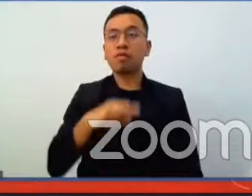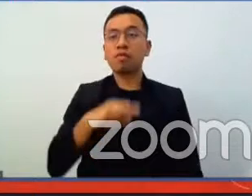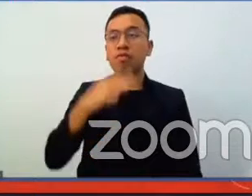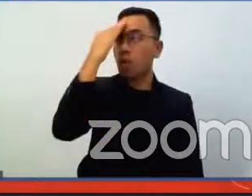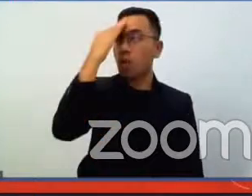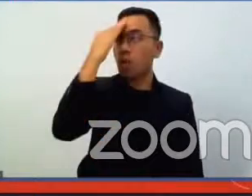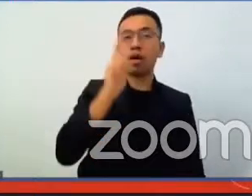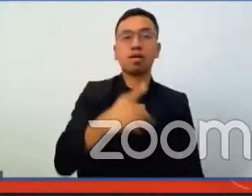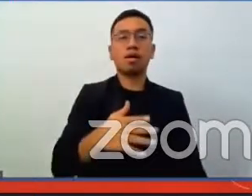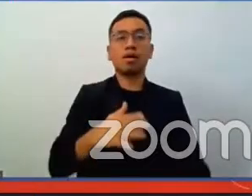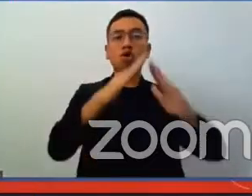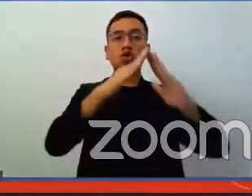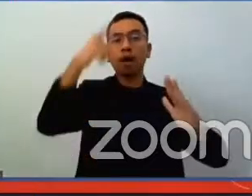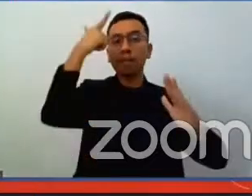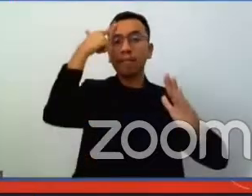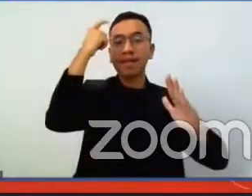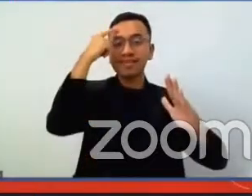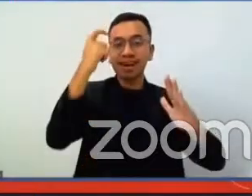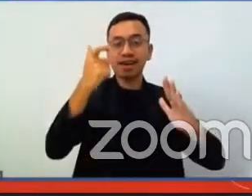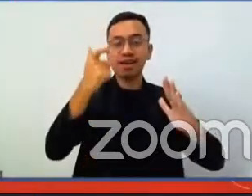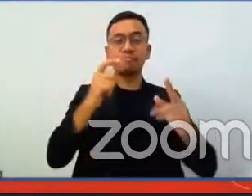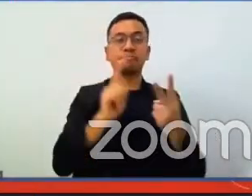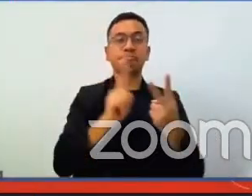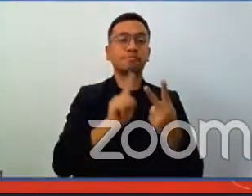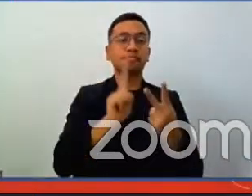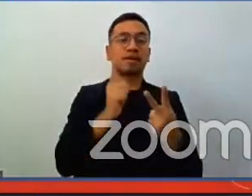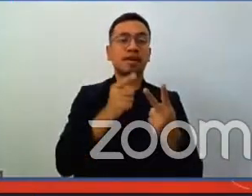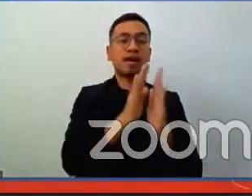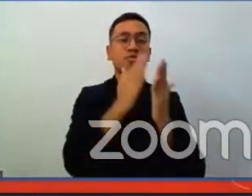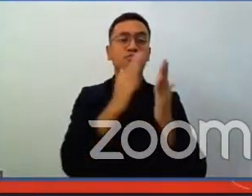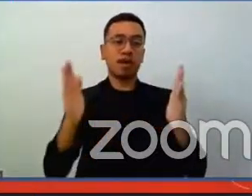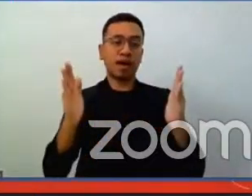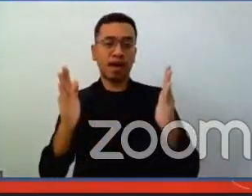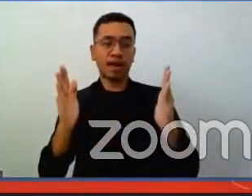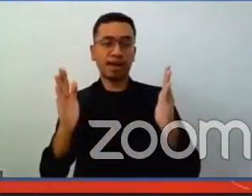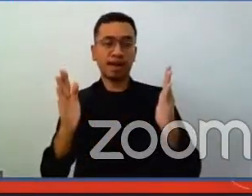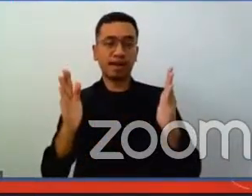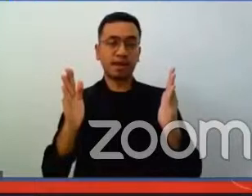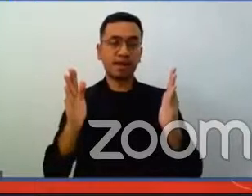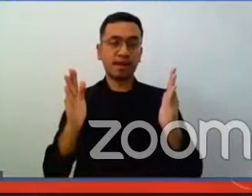ada rumah belajar, ada pustaka melalui